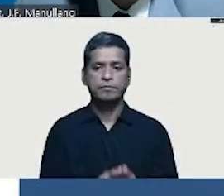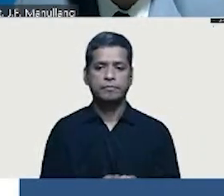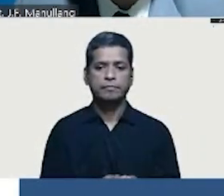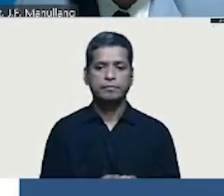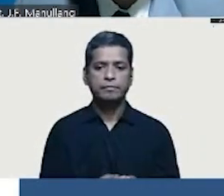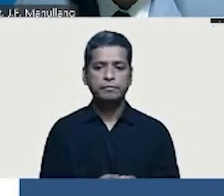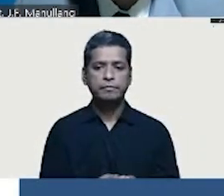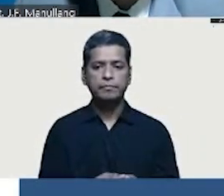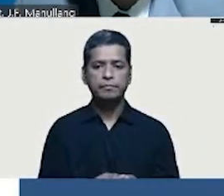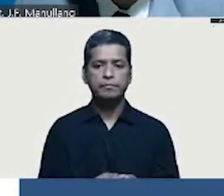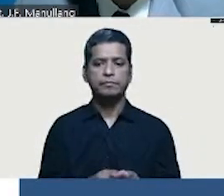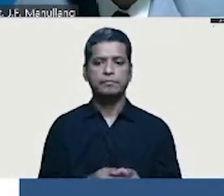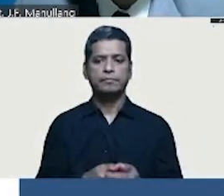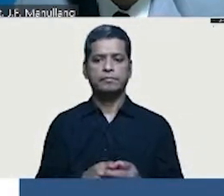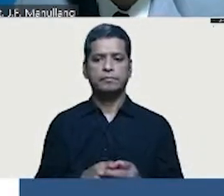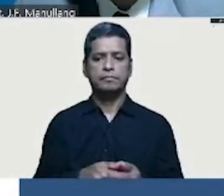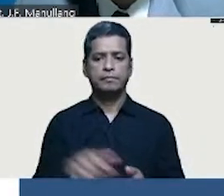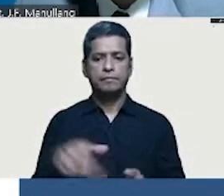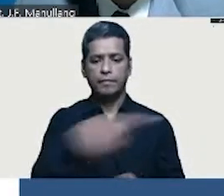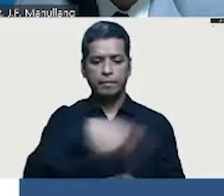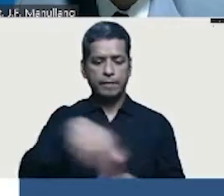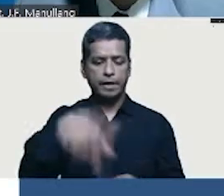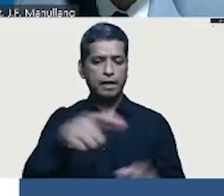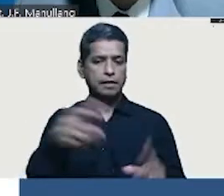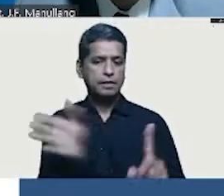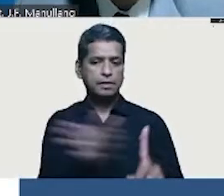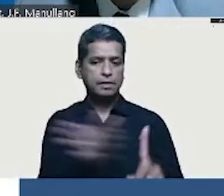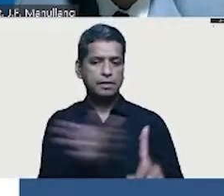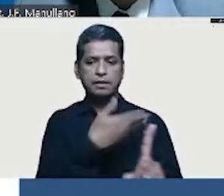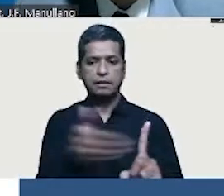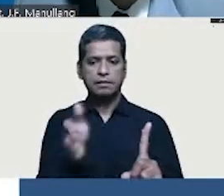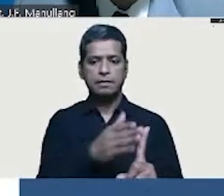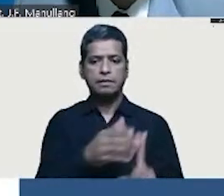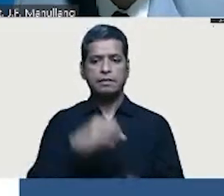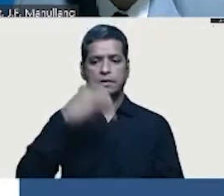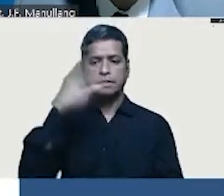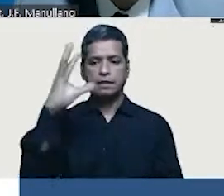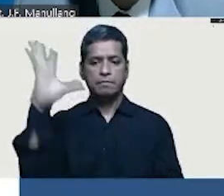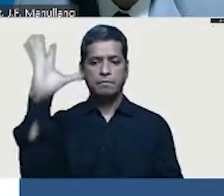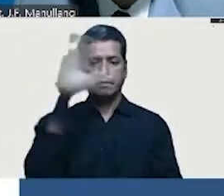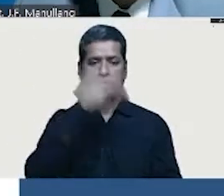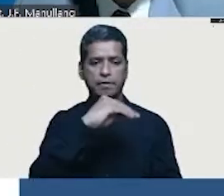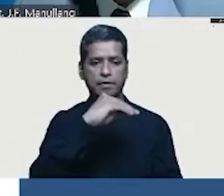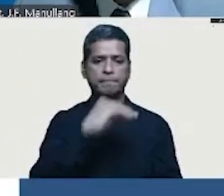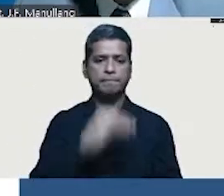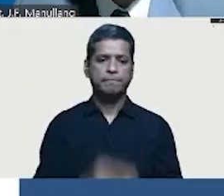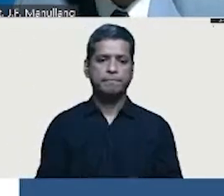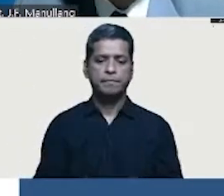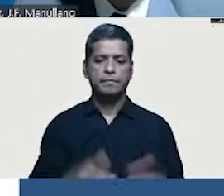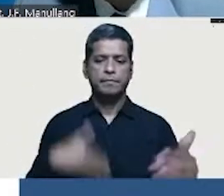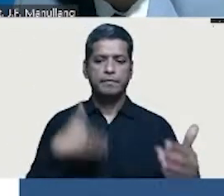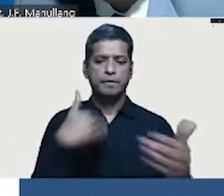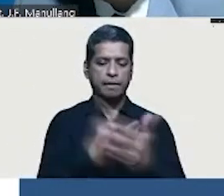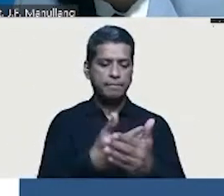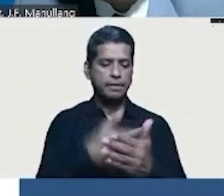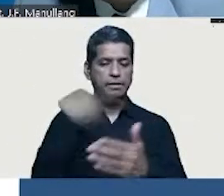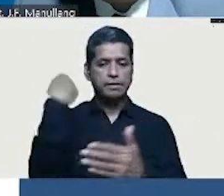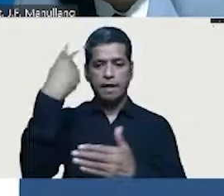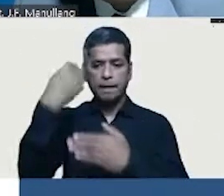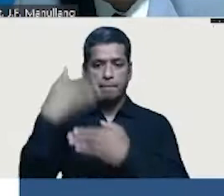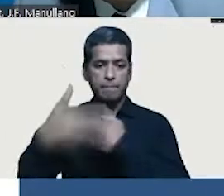kesannya elah mereka di siksa siang dan malam tidak henti-hentinya sampai selama-lamanya